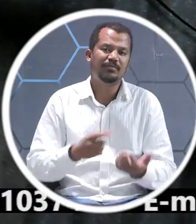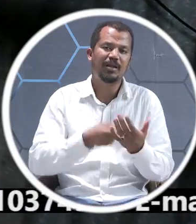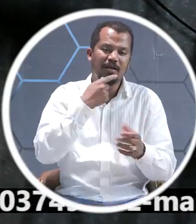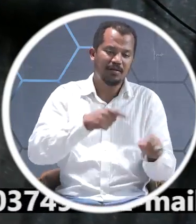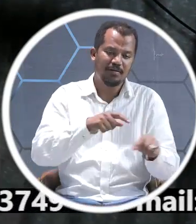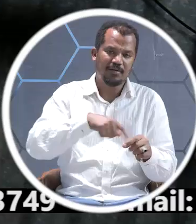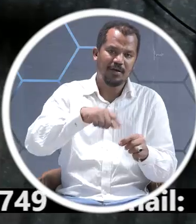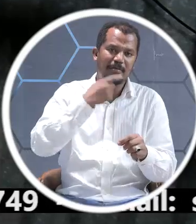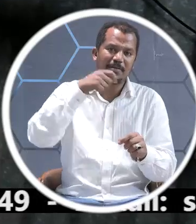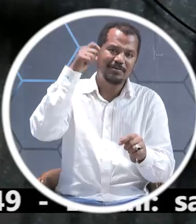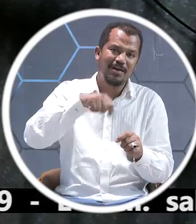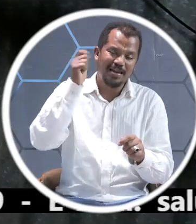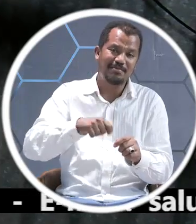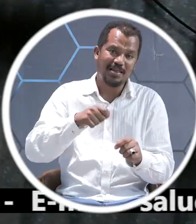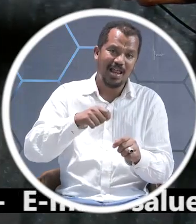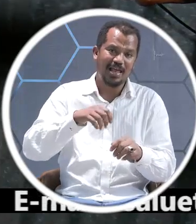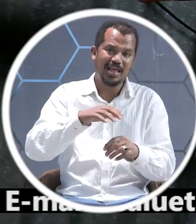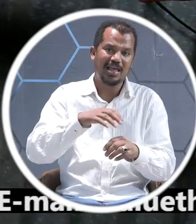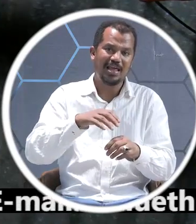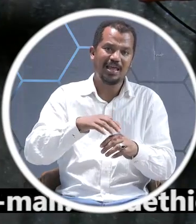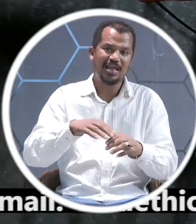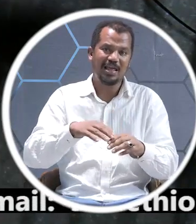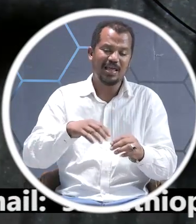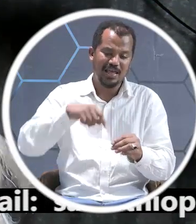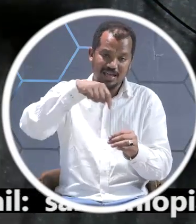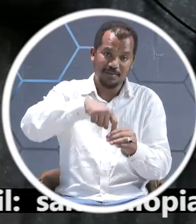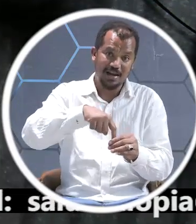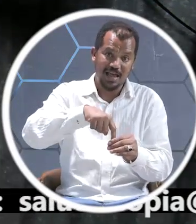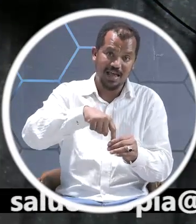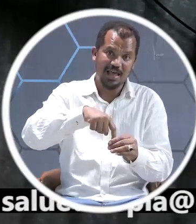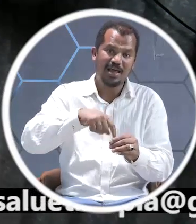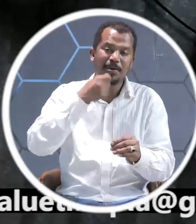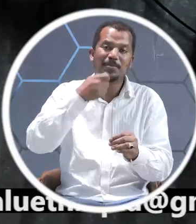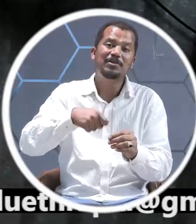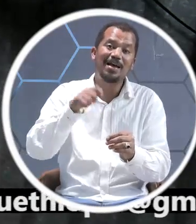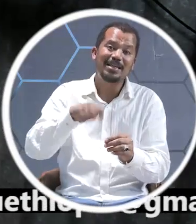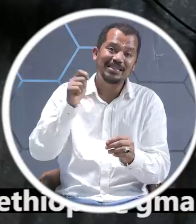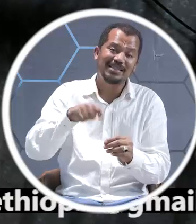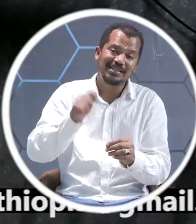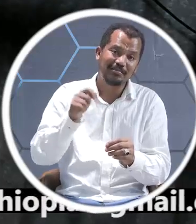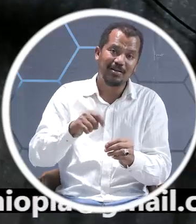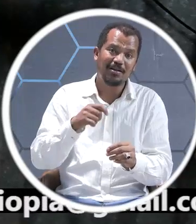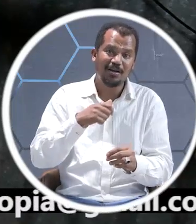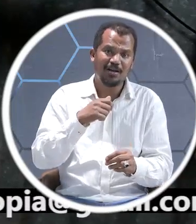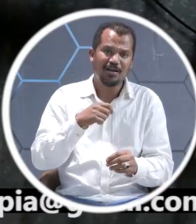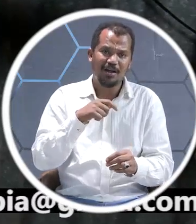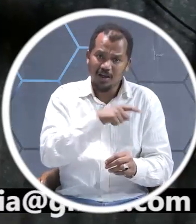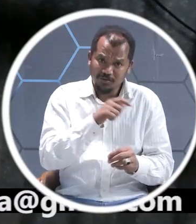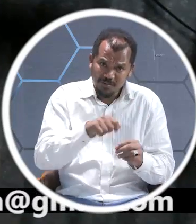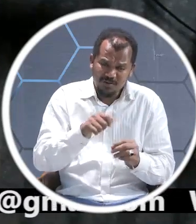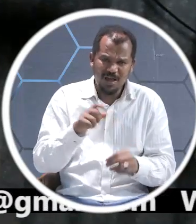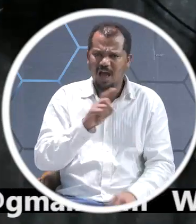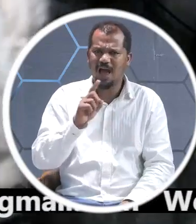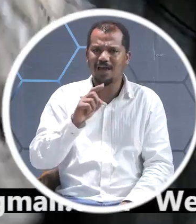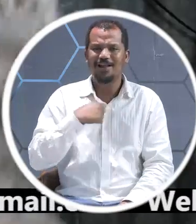ይሄ በሚስማር ይመታል ብለው ግብ ከላይ ይሄ ዱሉ እዚህ እንዲገባና እዚህ ጋር በሚስማር ይመታል። እዚህ እርሶ ነው የሚመቱት? አይ እነሱ